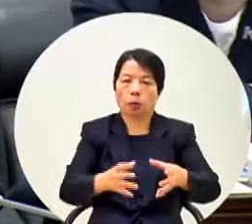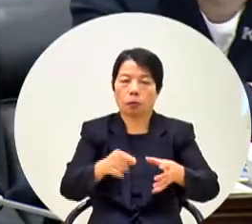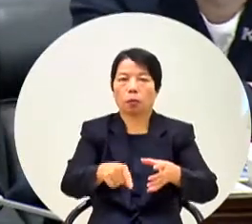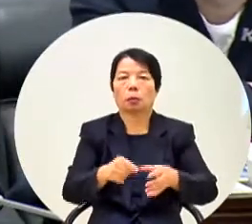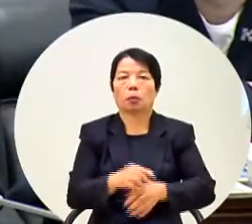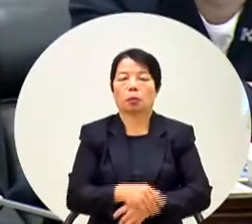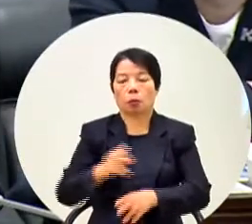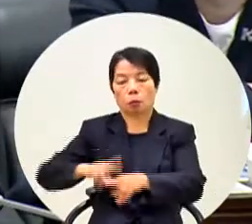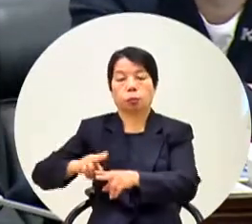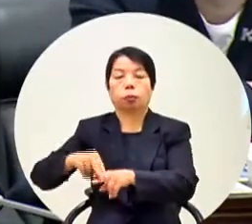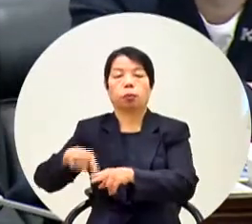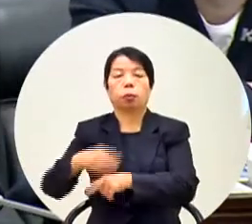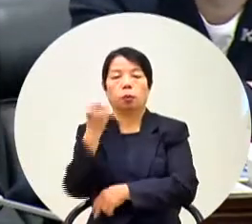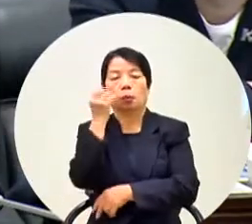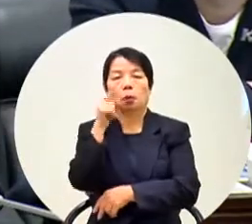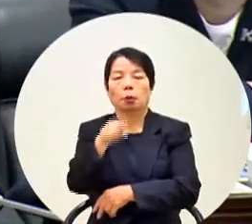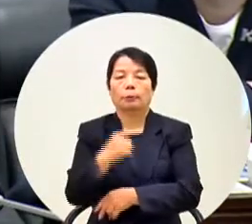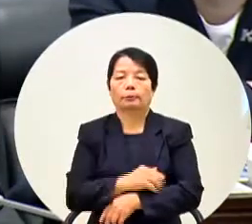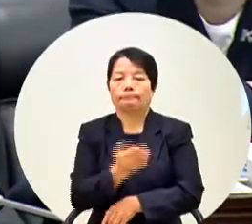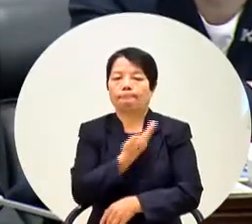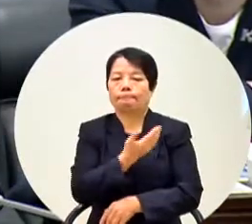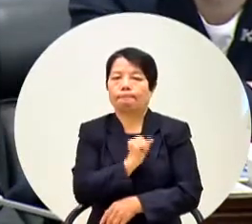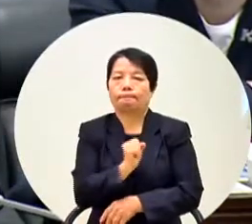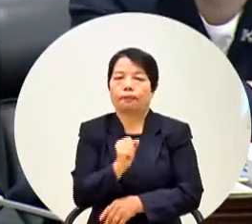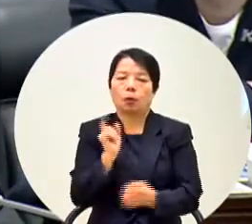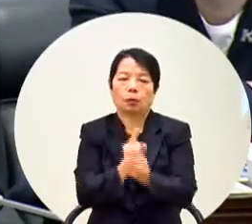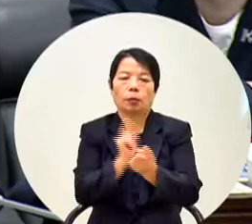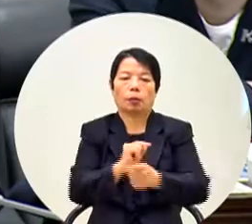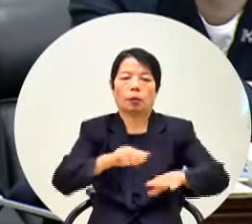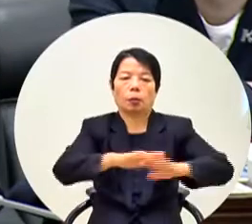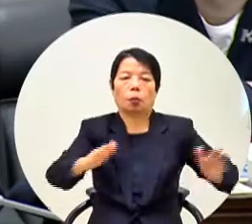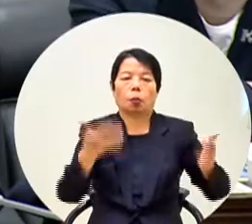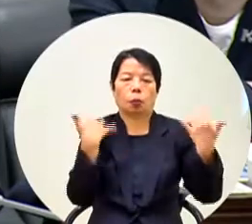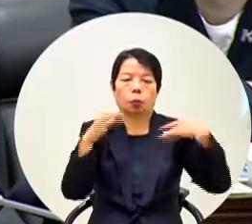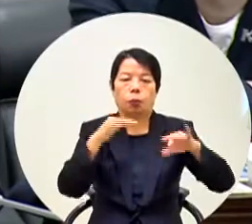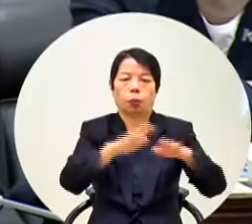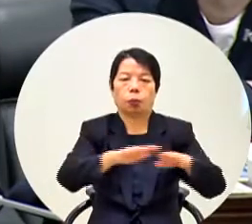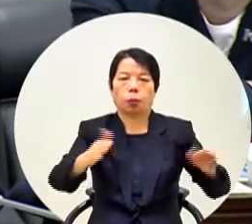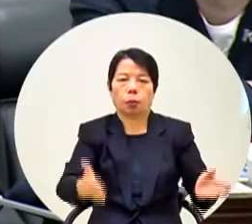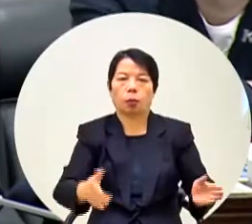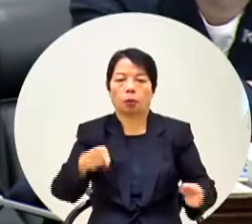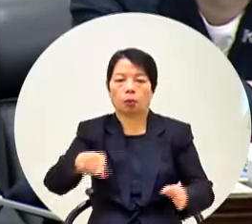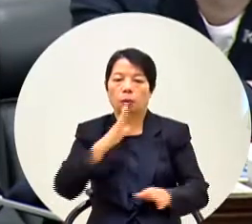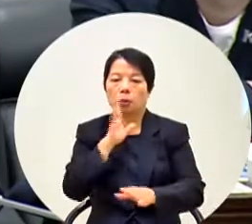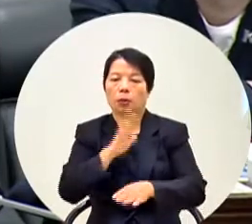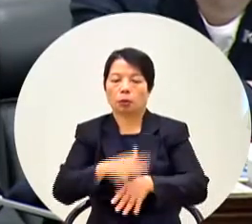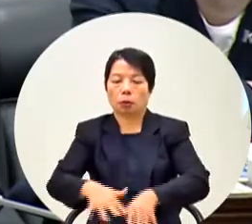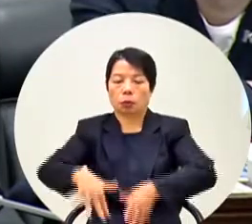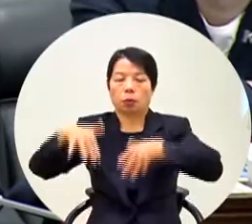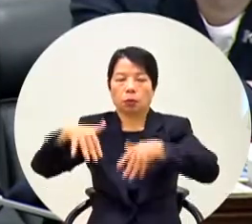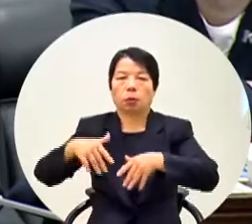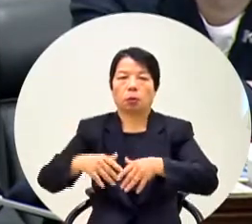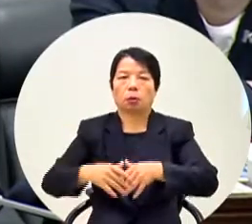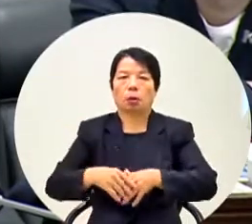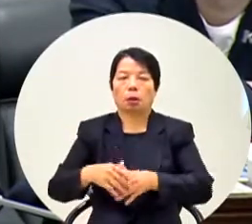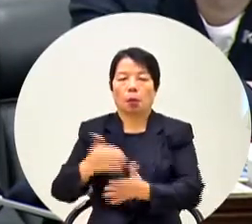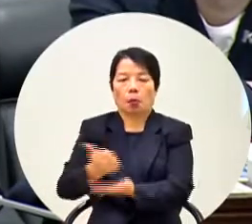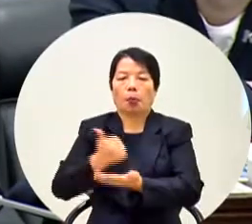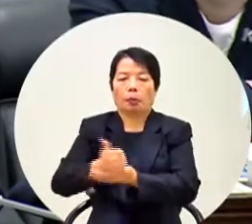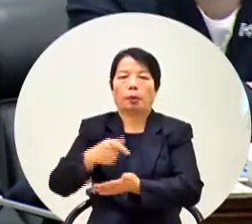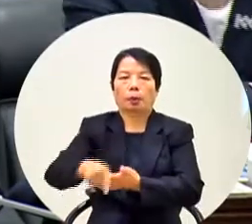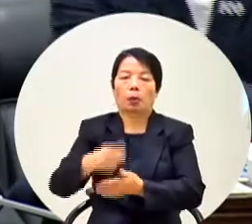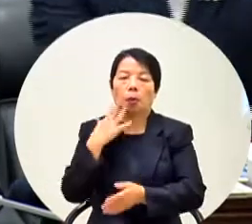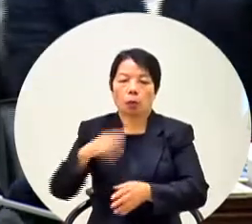伫遐，真啊坐袂住。头前个舞台，哦，我坐遮是算贵宾席。我行嘴无小心，就是跌倒啊